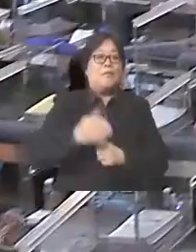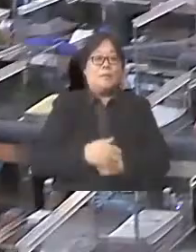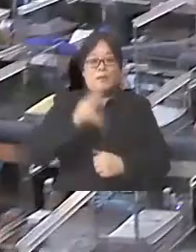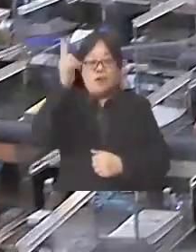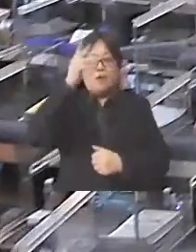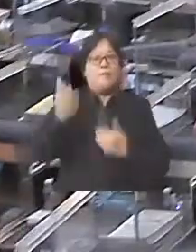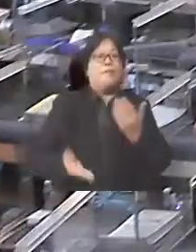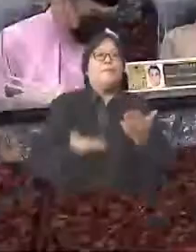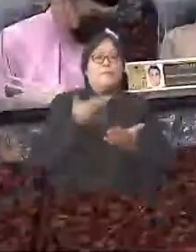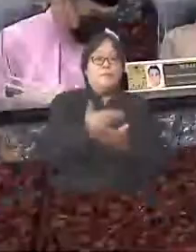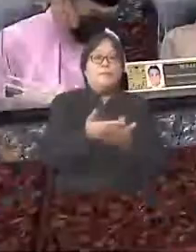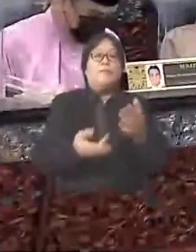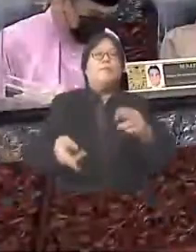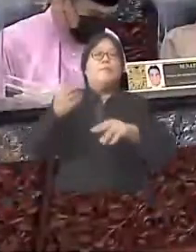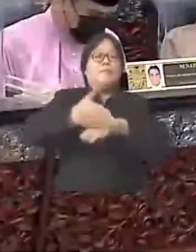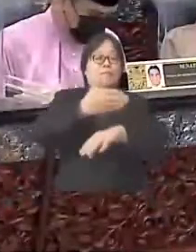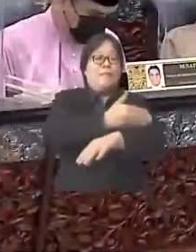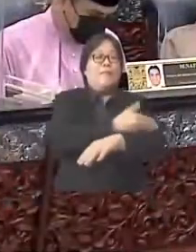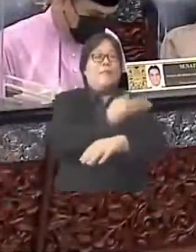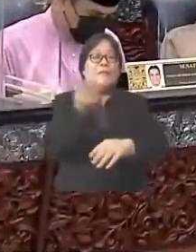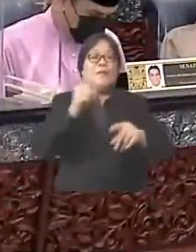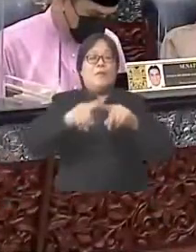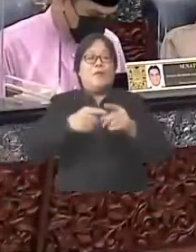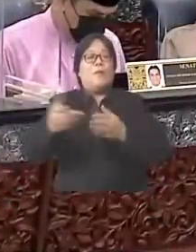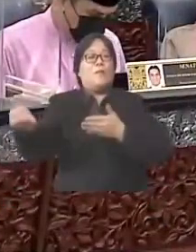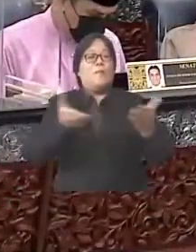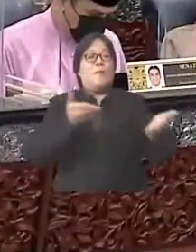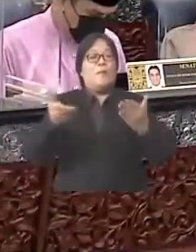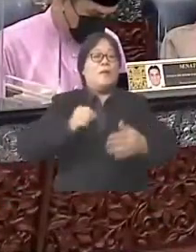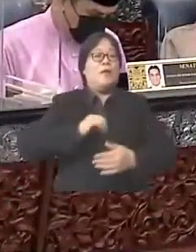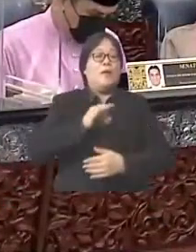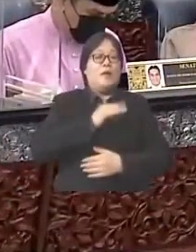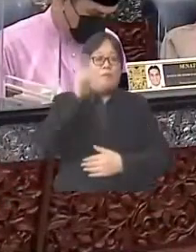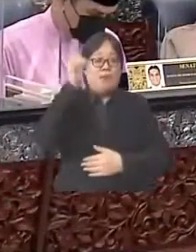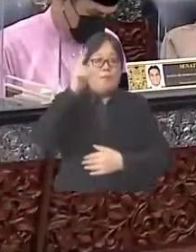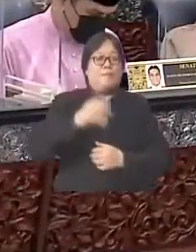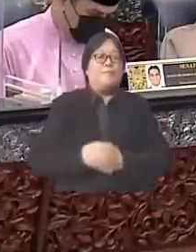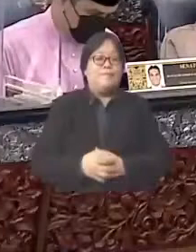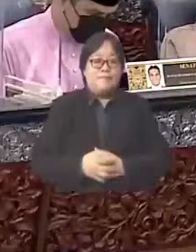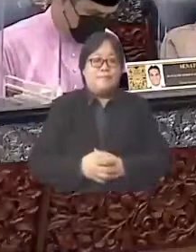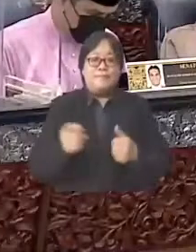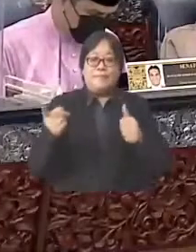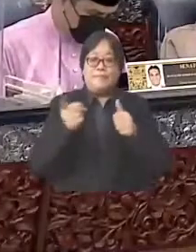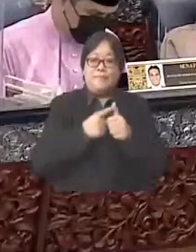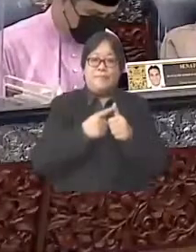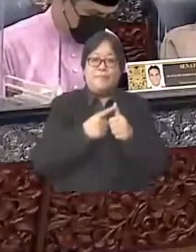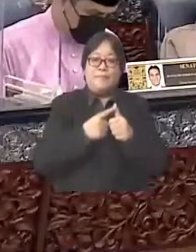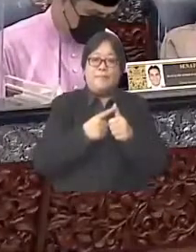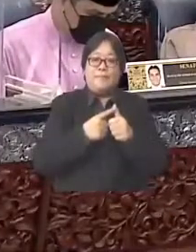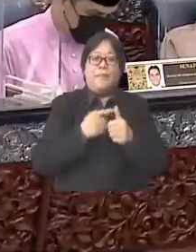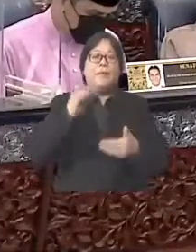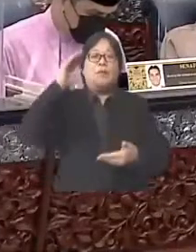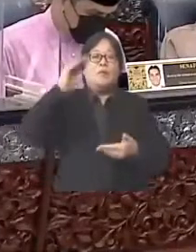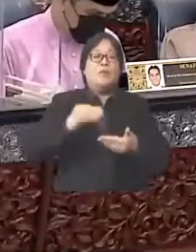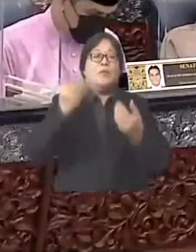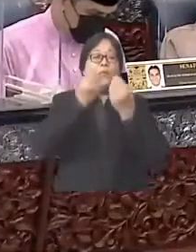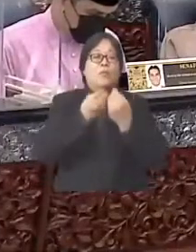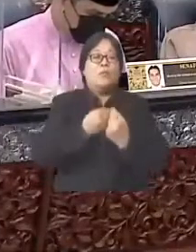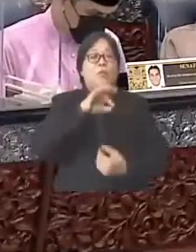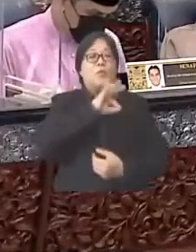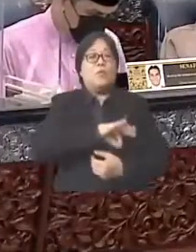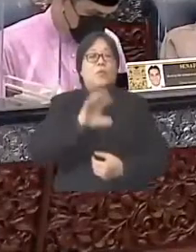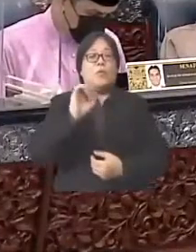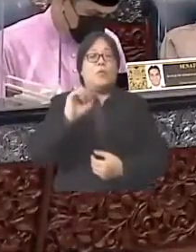kerajaan bercadang untuk menambah baik beberapa kemudahan anggota peringatan awam seperti berikut pertama menurunkan kadar